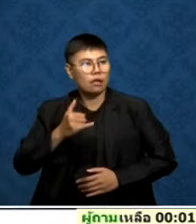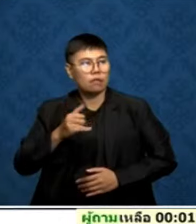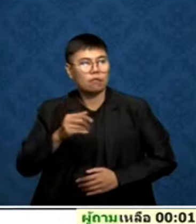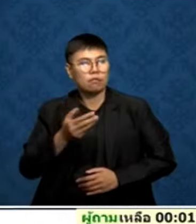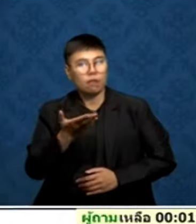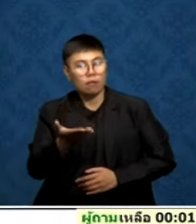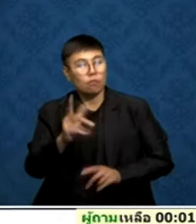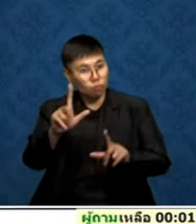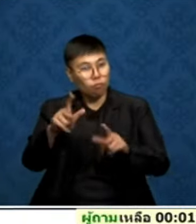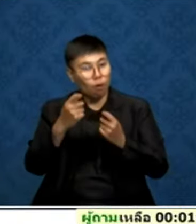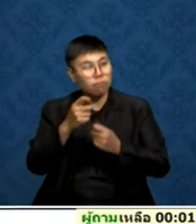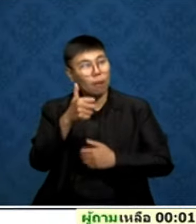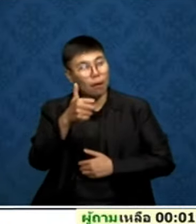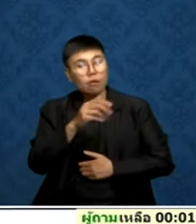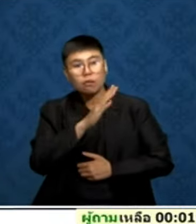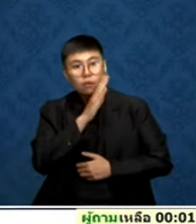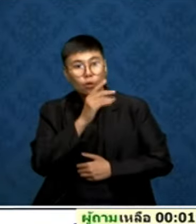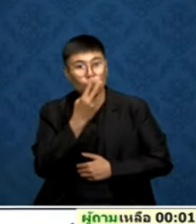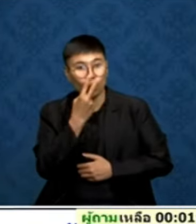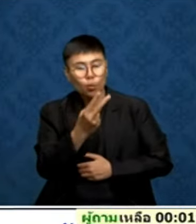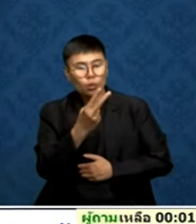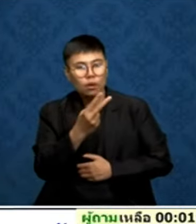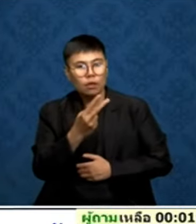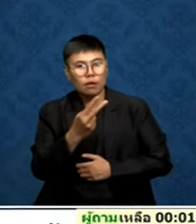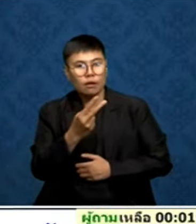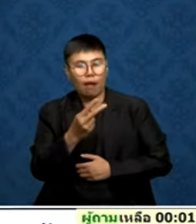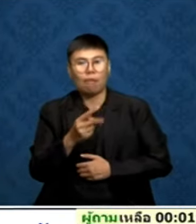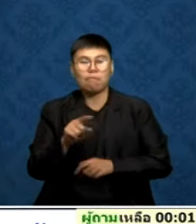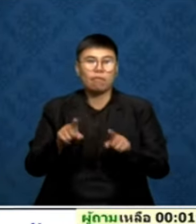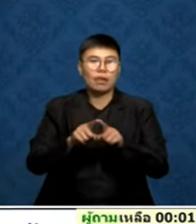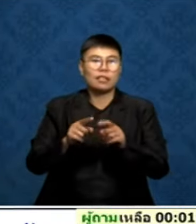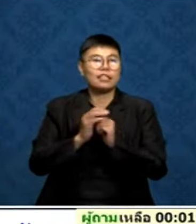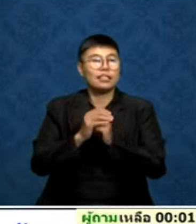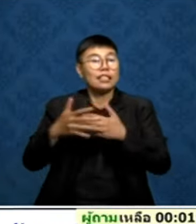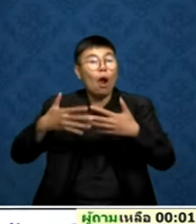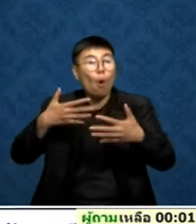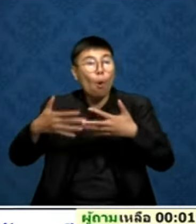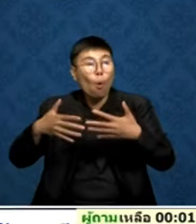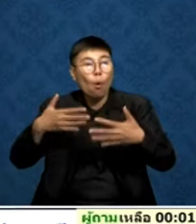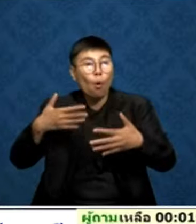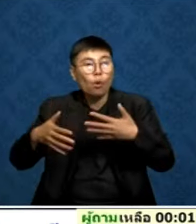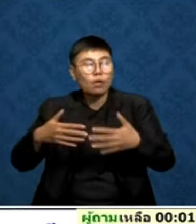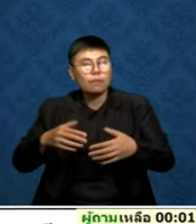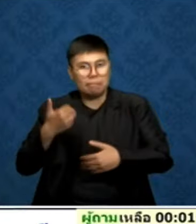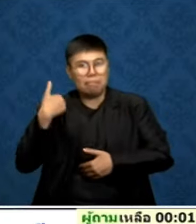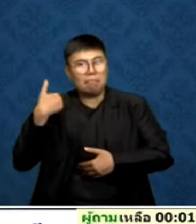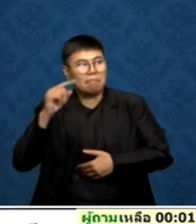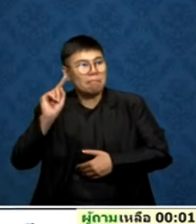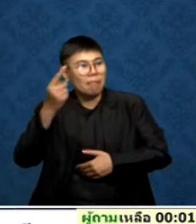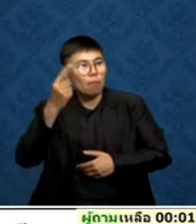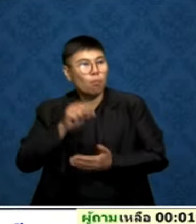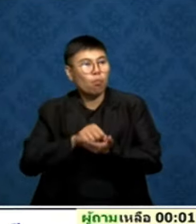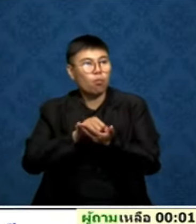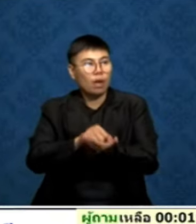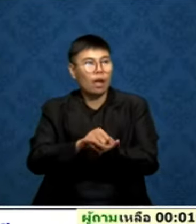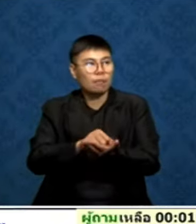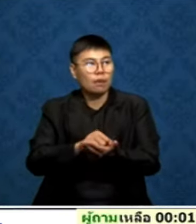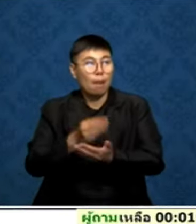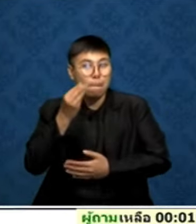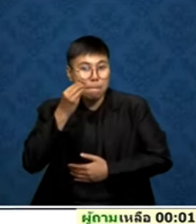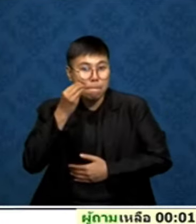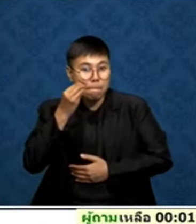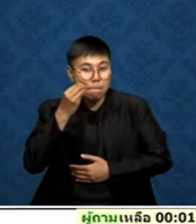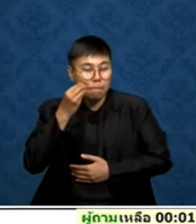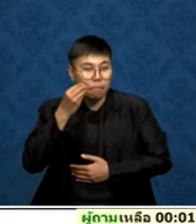ไหมนะครับถ้าตรงนี้ยังดูเทาๆอยู่ไม่แน่ใจมีครับ บริการอสังหาริมทรัพย์